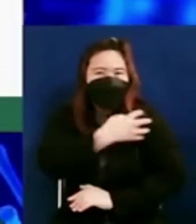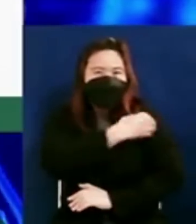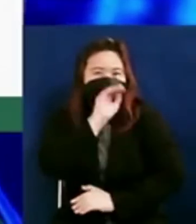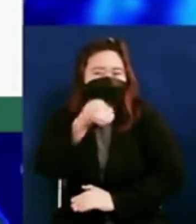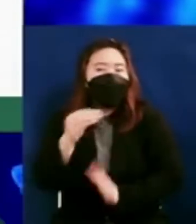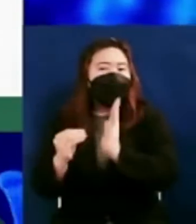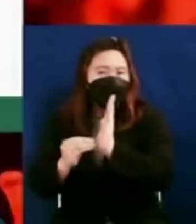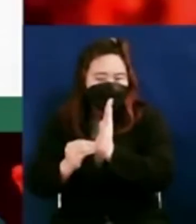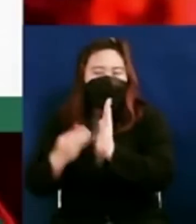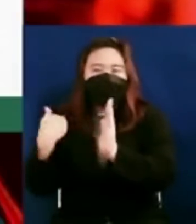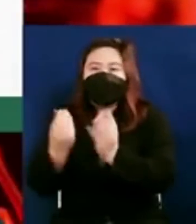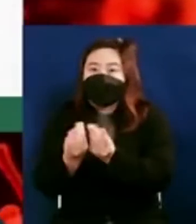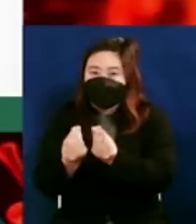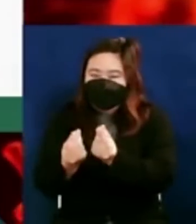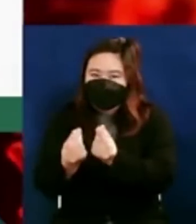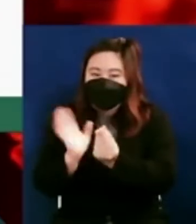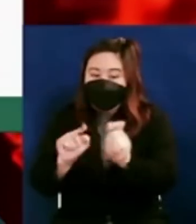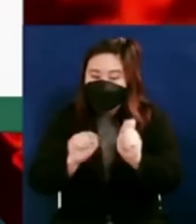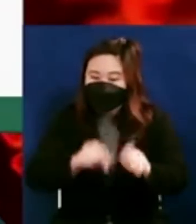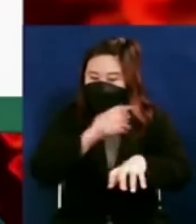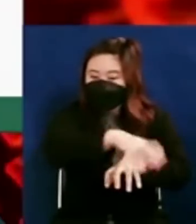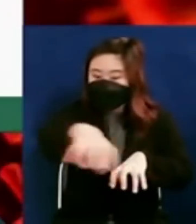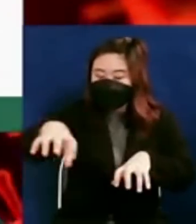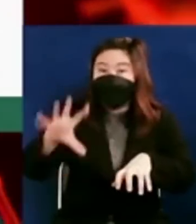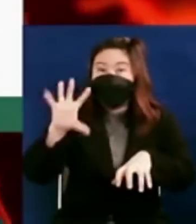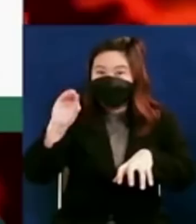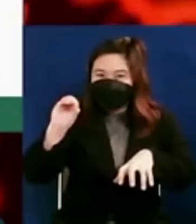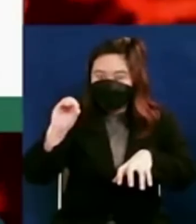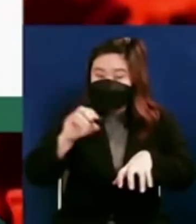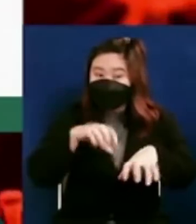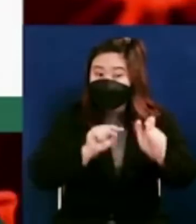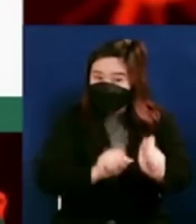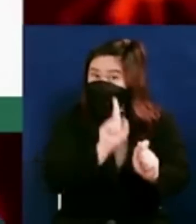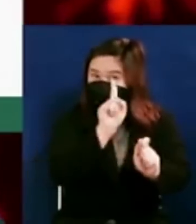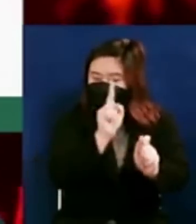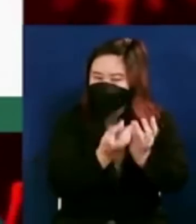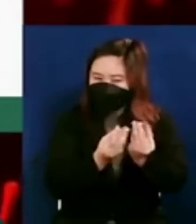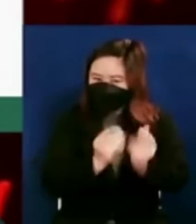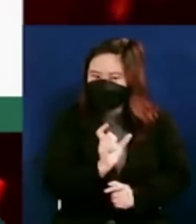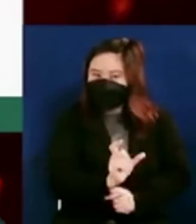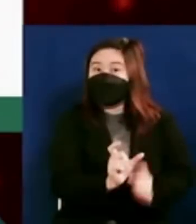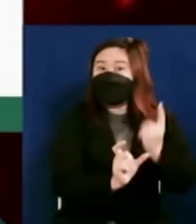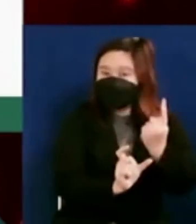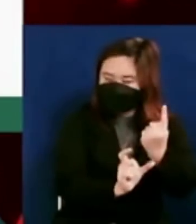ติดต่อ1669จะมีรถมารับไปส่งโรงพยาบาลค่ะ